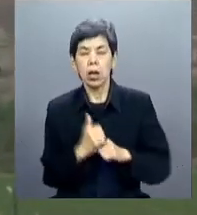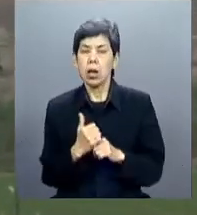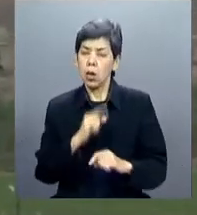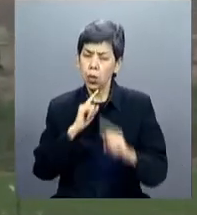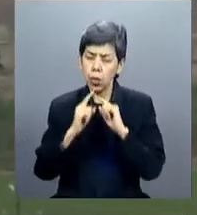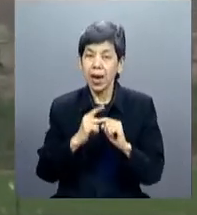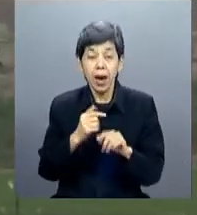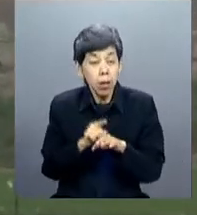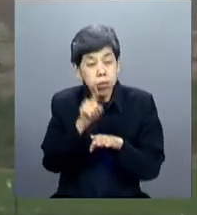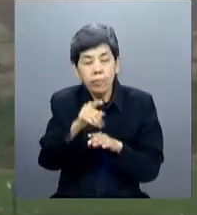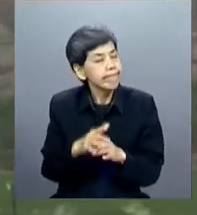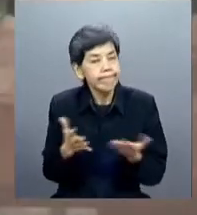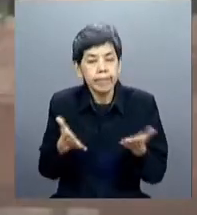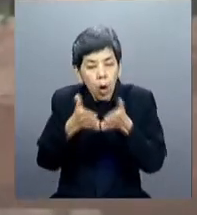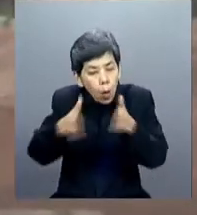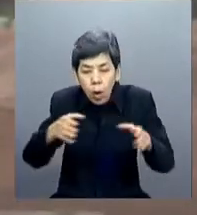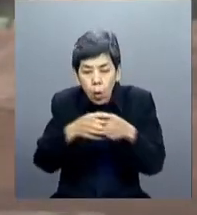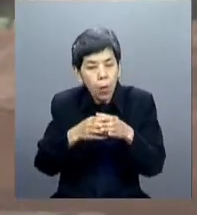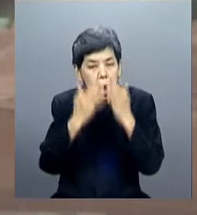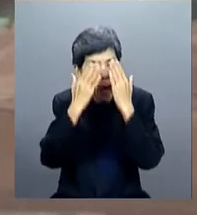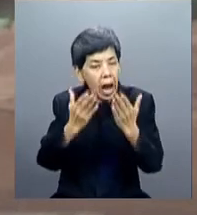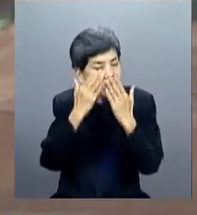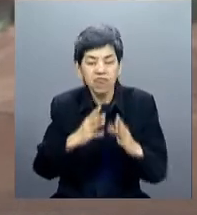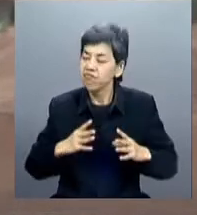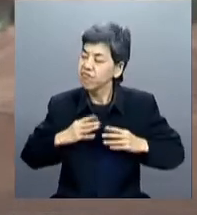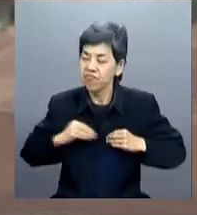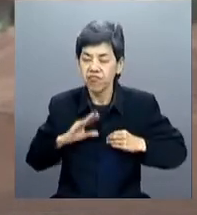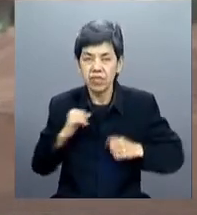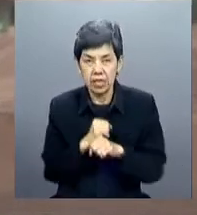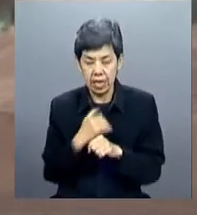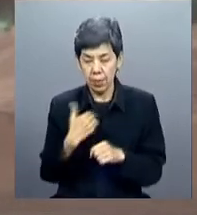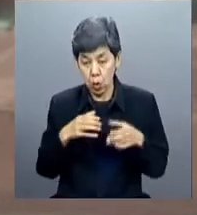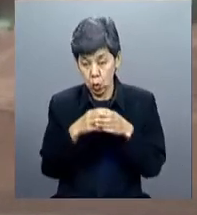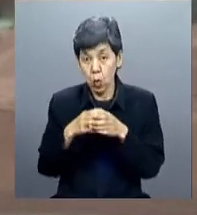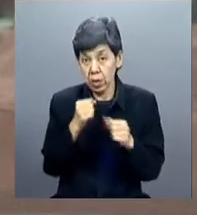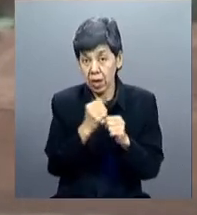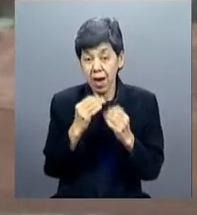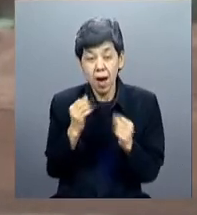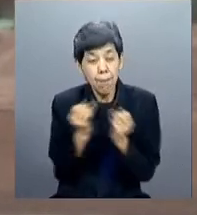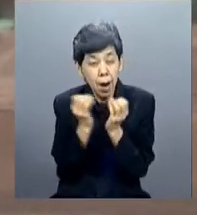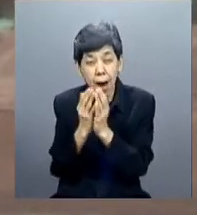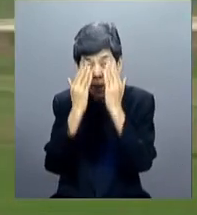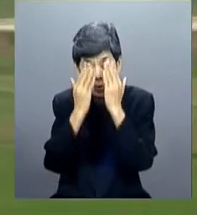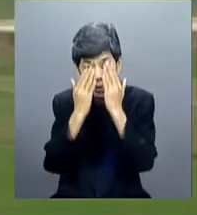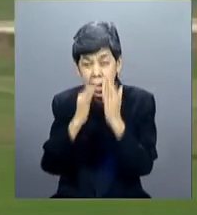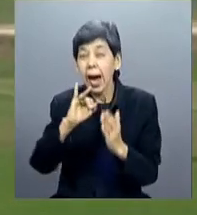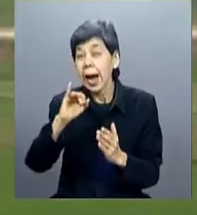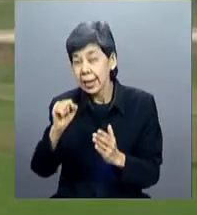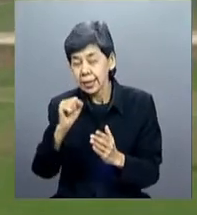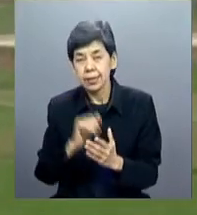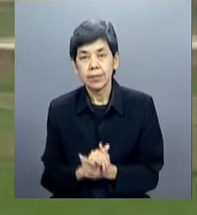งดังกล่าวนี้ไม่ครอบคลุมถึงกลุ่ม IS และกลุ่มอัลนุสราซึ่งเป็นเครือข่ายของกลุ่มก่อการร้ายอัลกออิดะห์